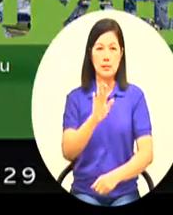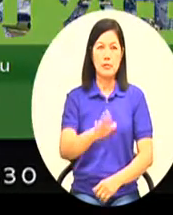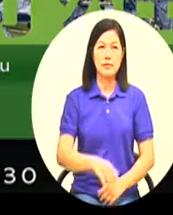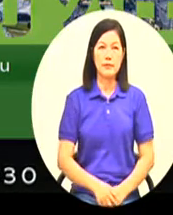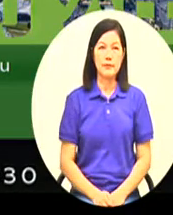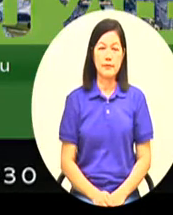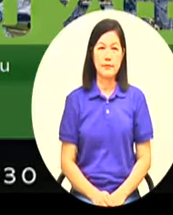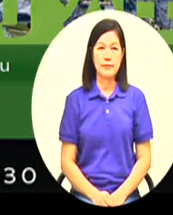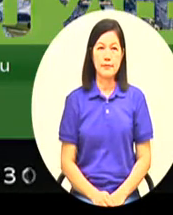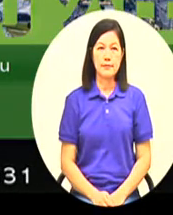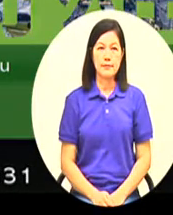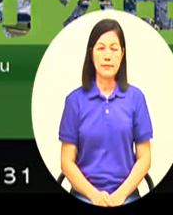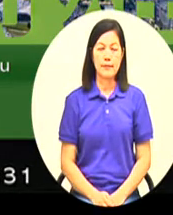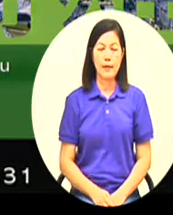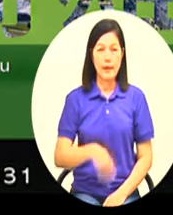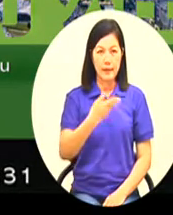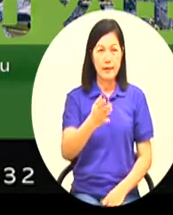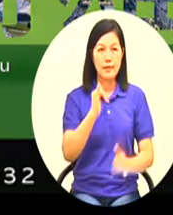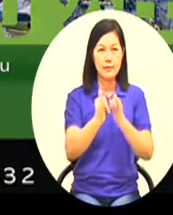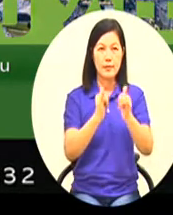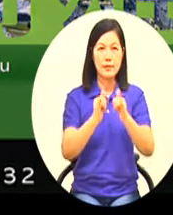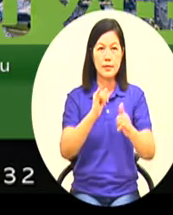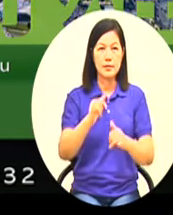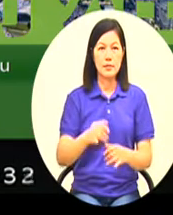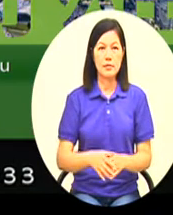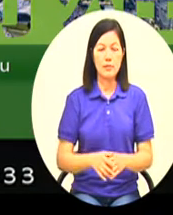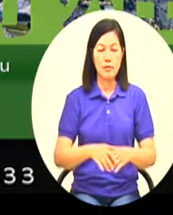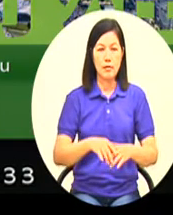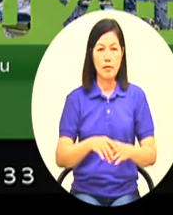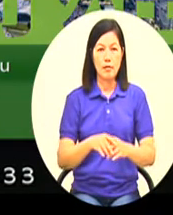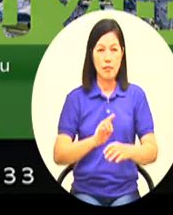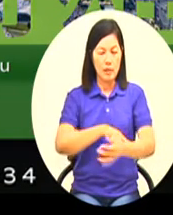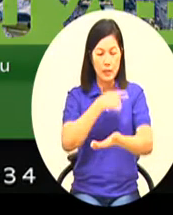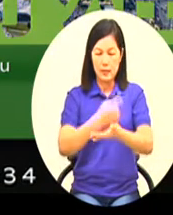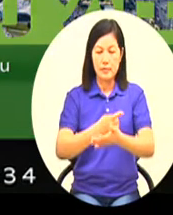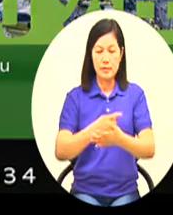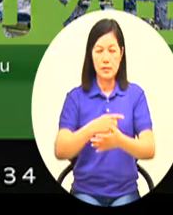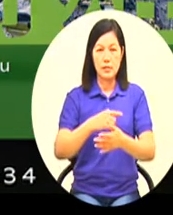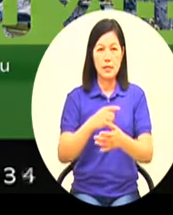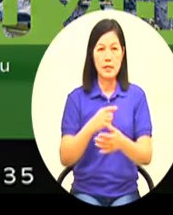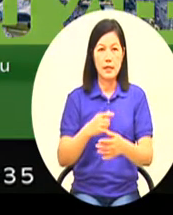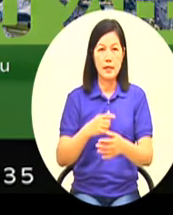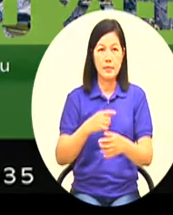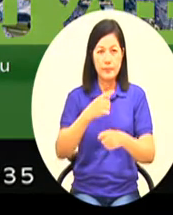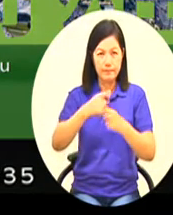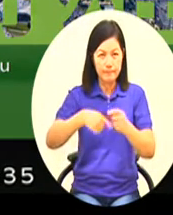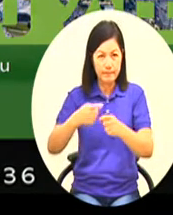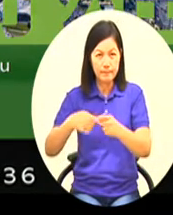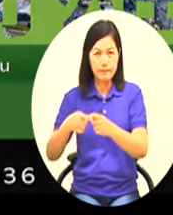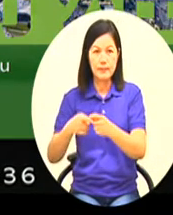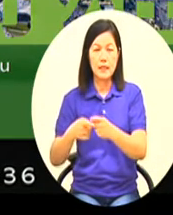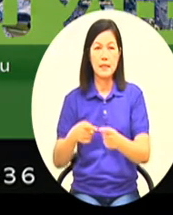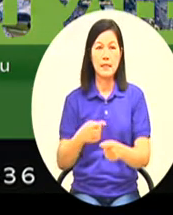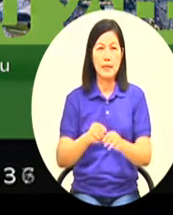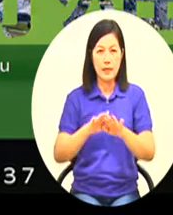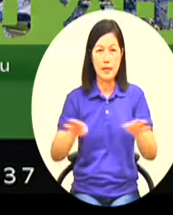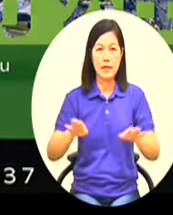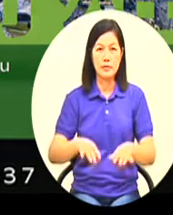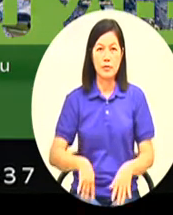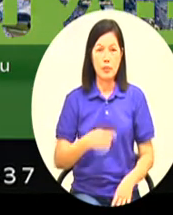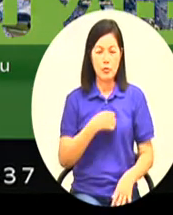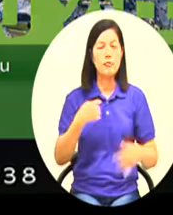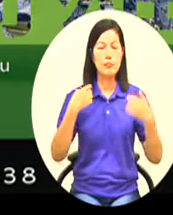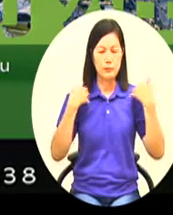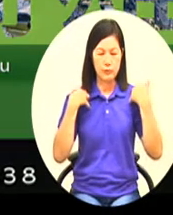作为，提供市民全年无休的安全守护，是本局责无旁贷的使命与责